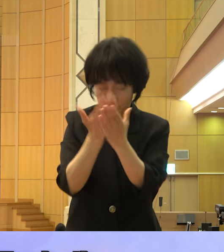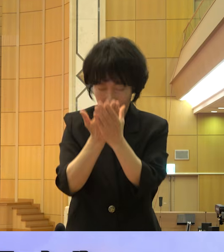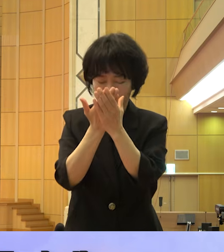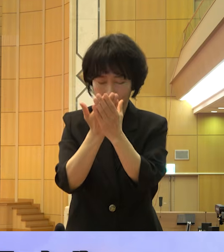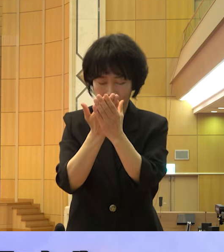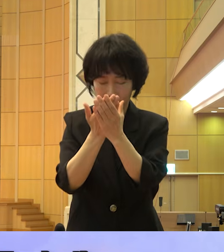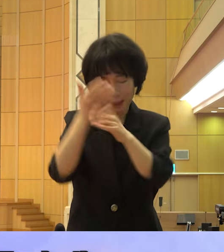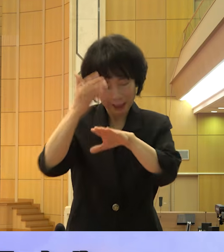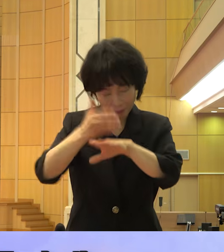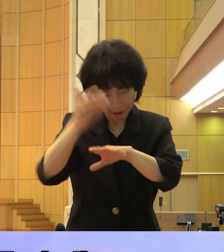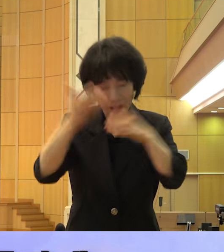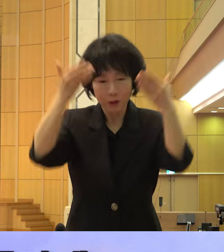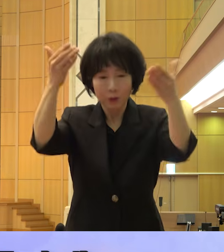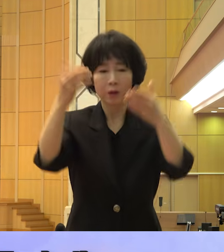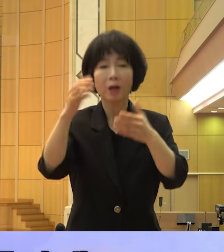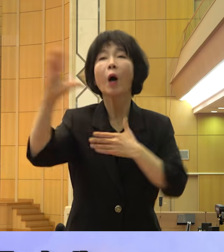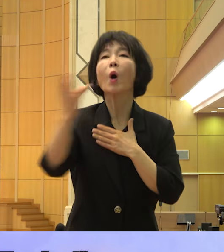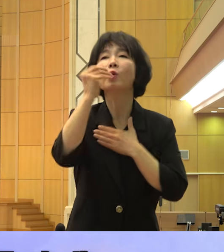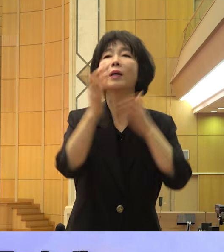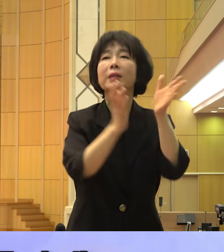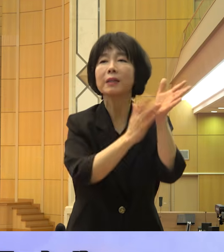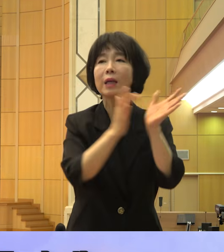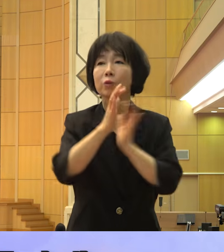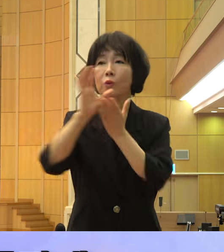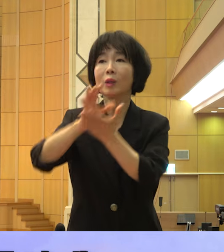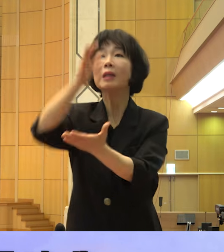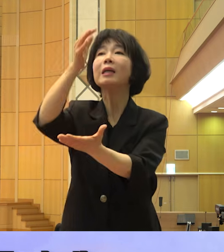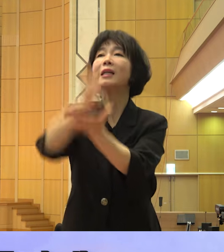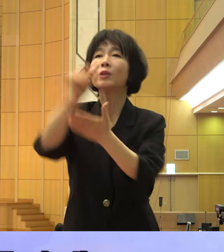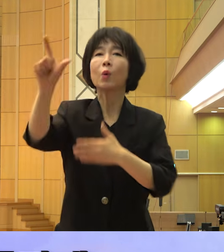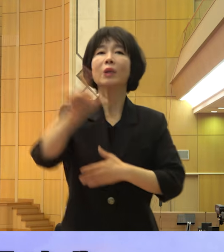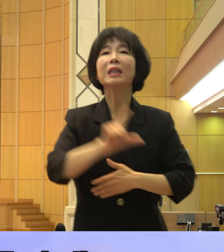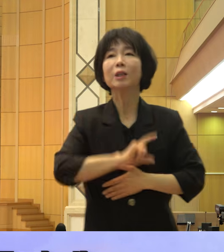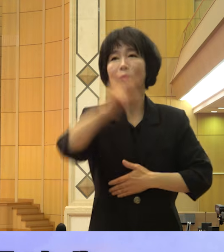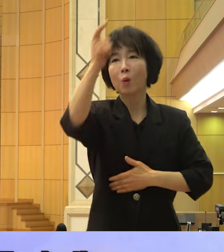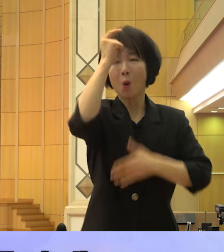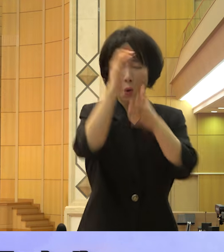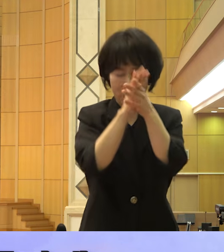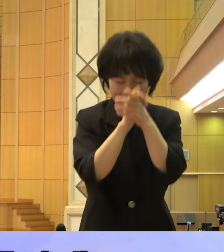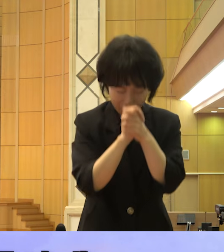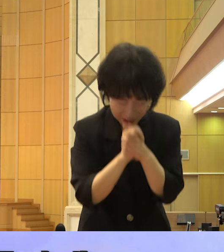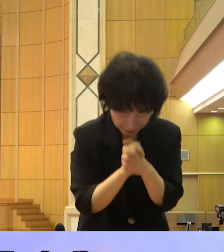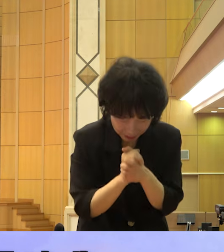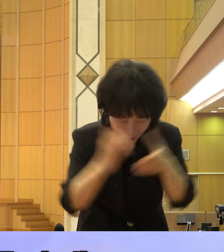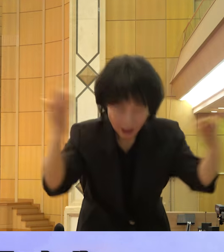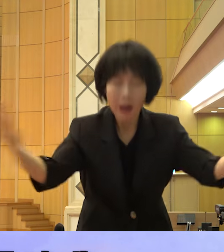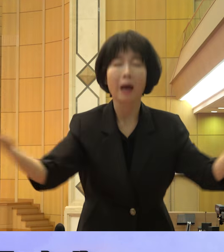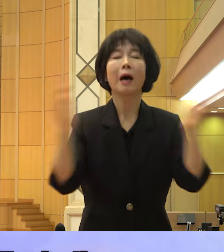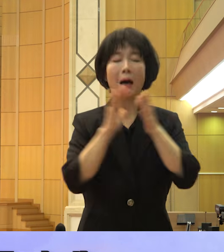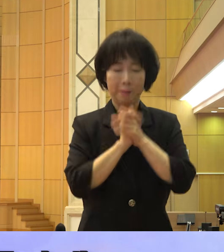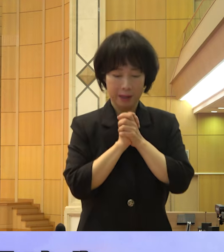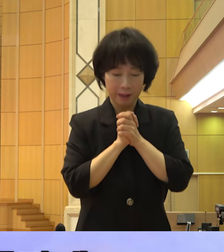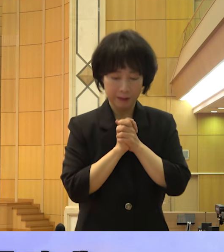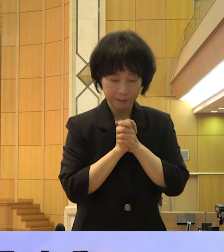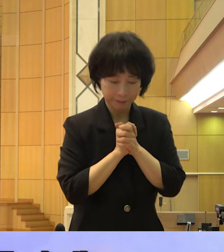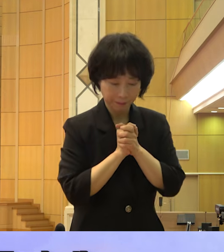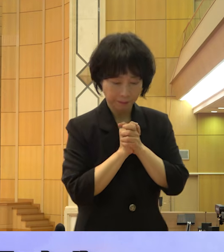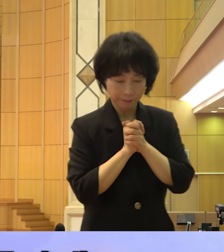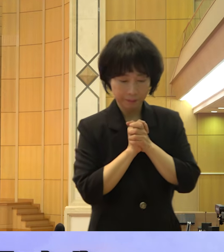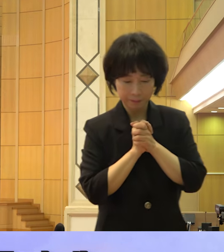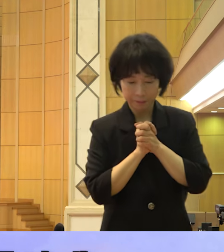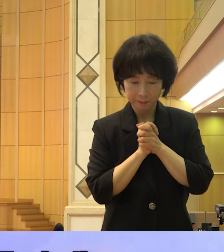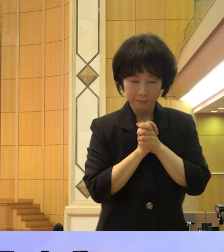주시옵소서. 감사드리며 거룩하신 예수 그리스도의 이름으로 기도드리옵나이다. 아멘.